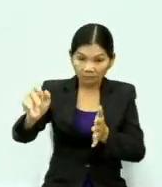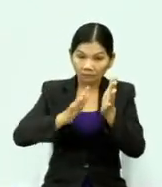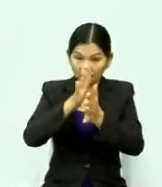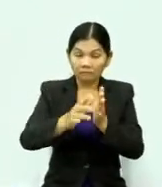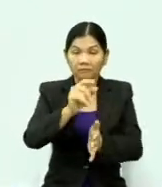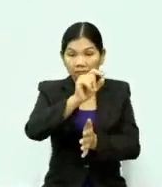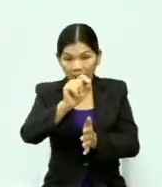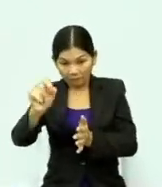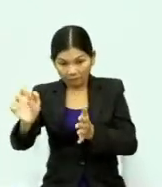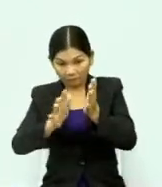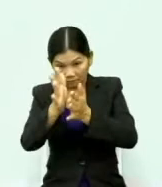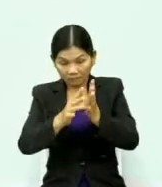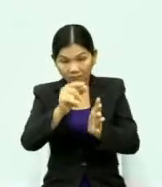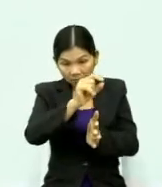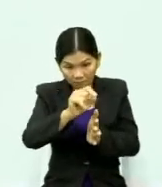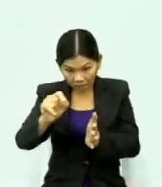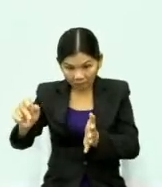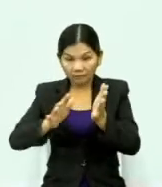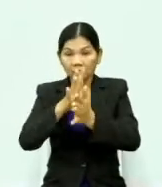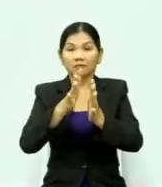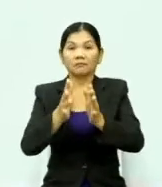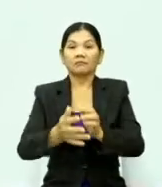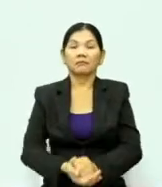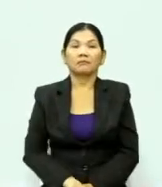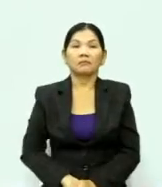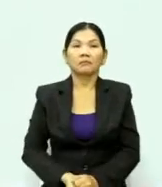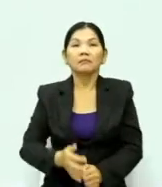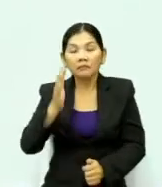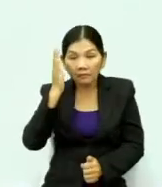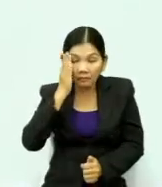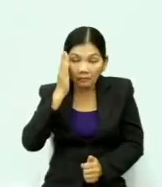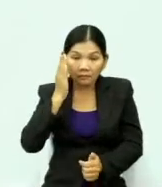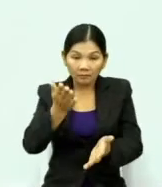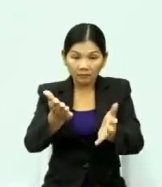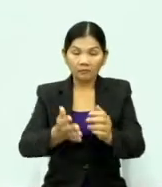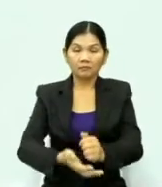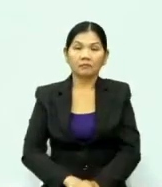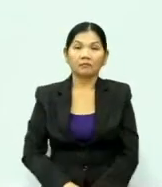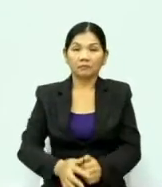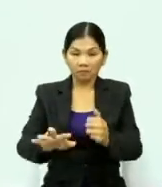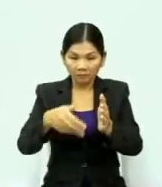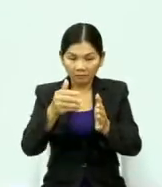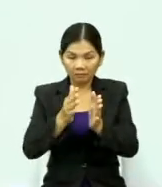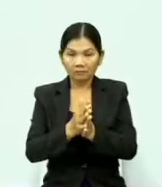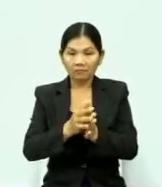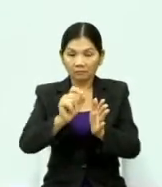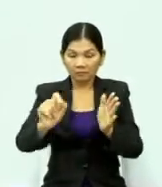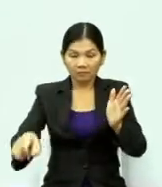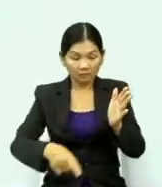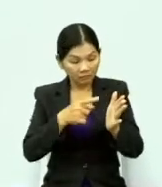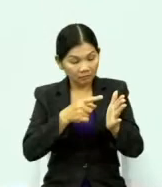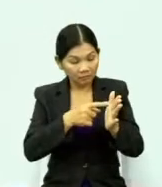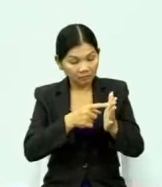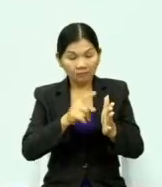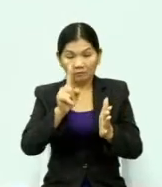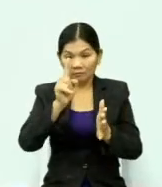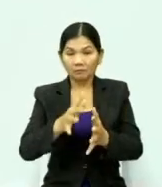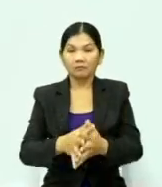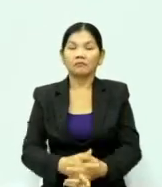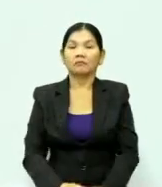á chà toàn đi con chà ọc con này là con sơ sê sra ế tàn mùi ban đi con